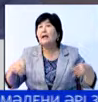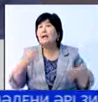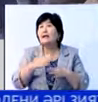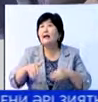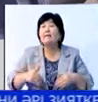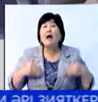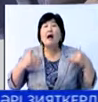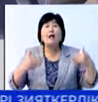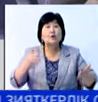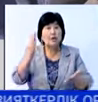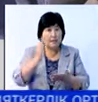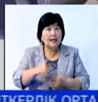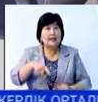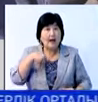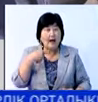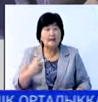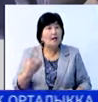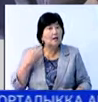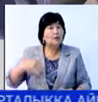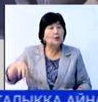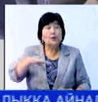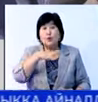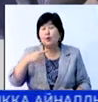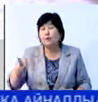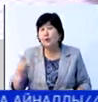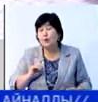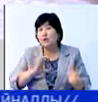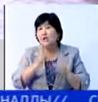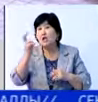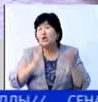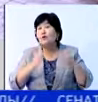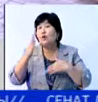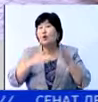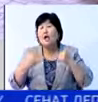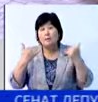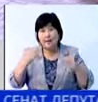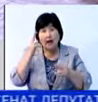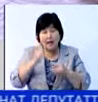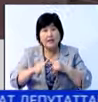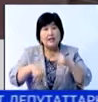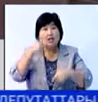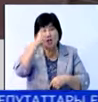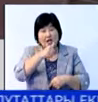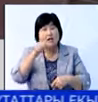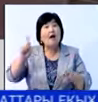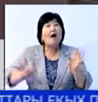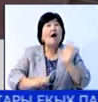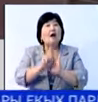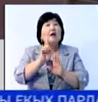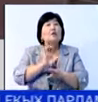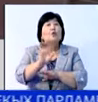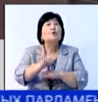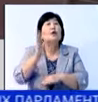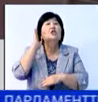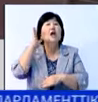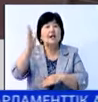алға ілгерілеушілік барын айтты. Сыр өңірі көптен күткен шыны зауытының құрылысы биыл аяқталып, келер жылы алғашқы өнімін шығарады